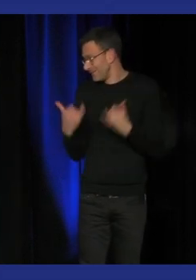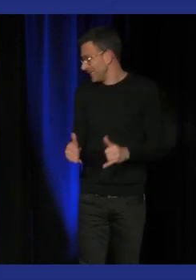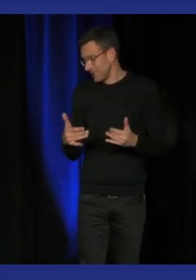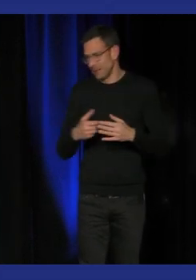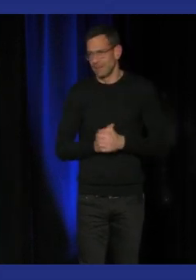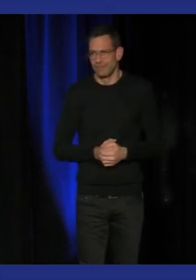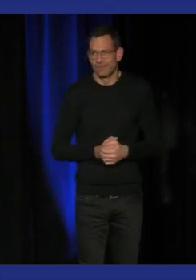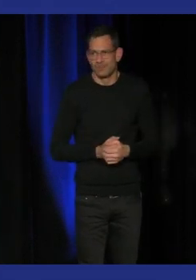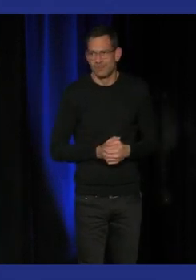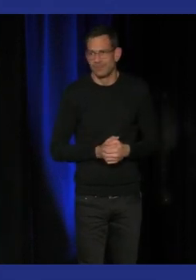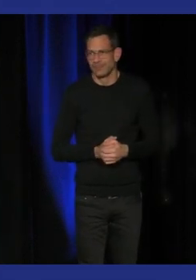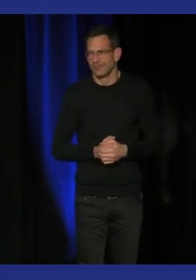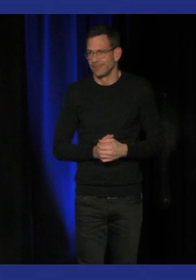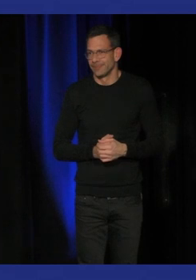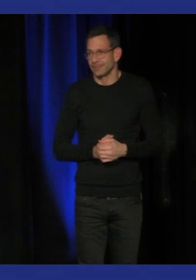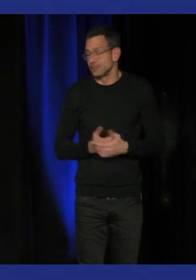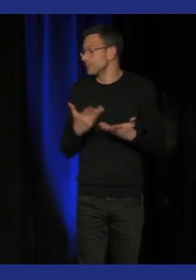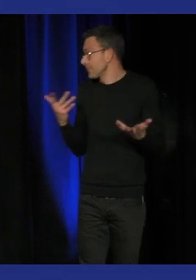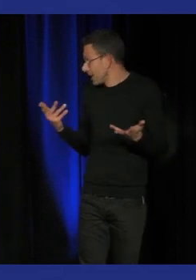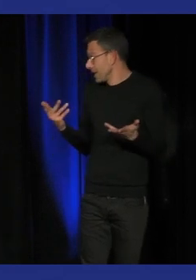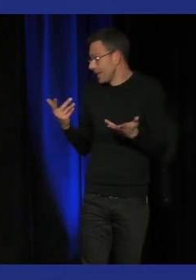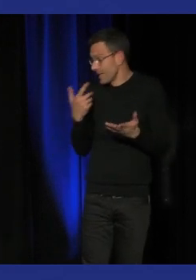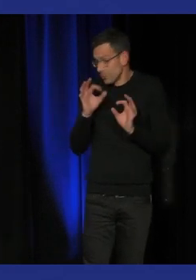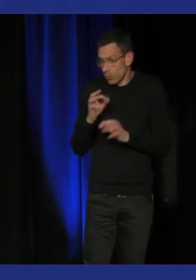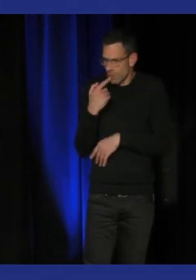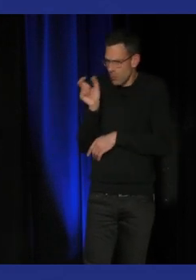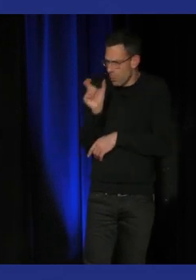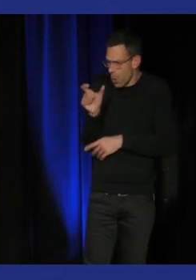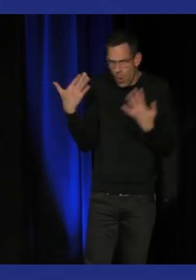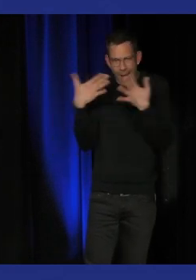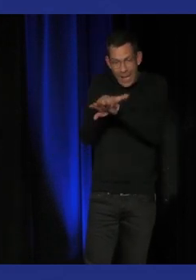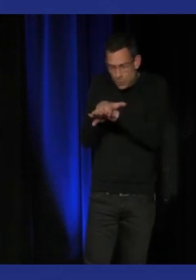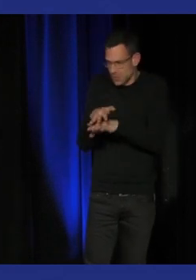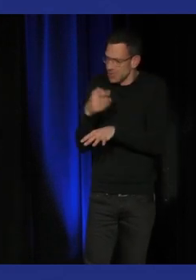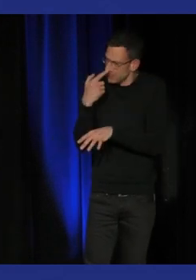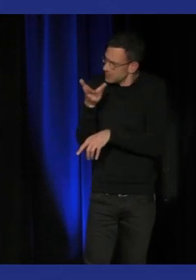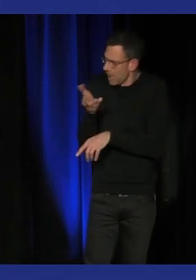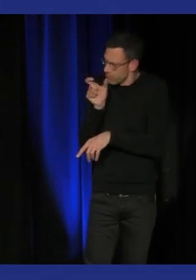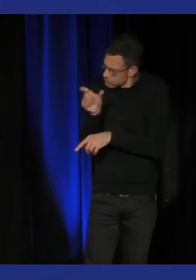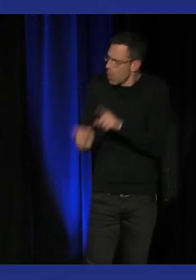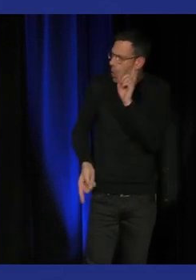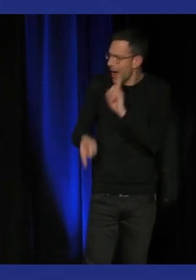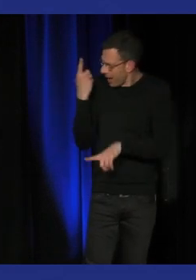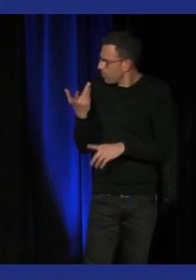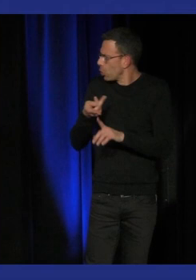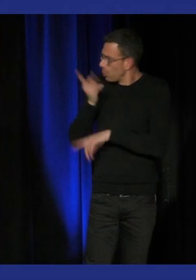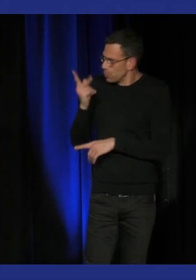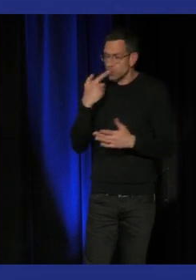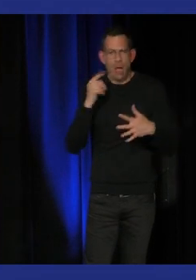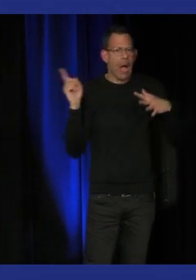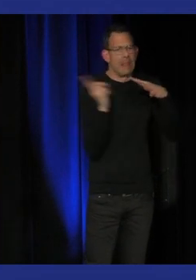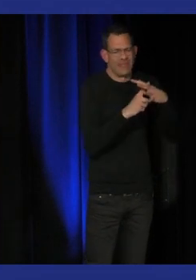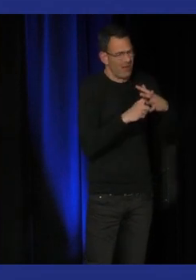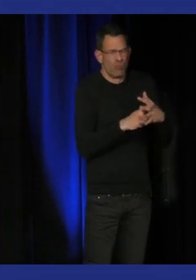sur les mentalités. Voilà, c'est ce que je voulais dire. Et donc le terme d'inclusif pour moi est plus important que le terme d'intégration. On n'a pas besoin